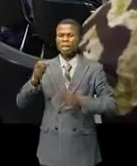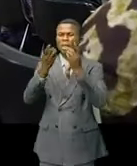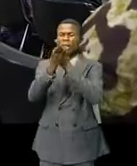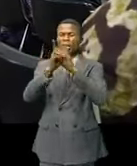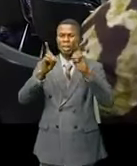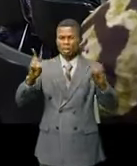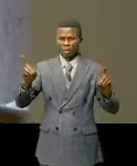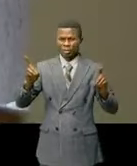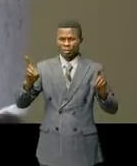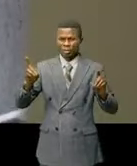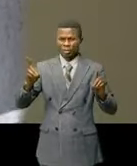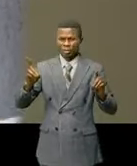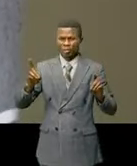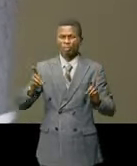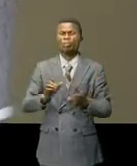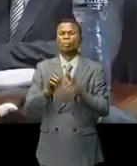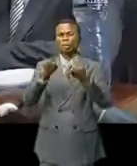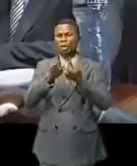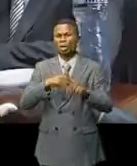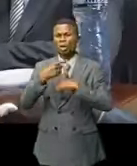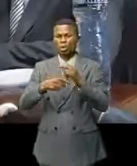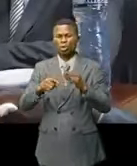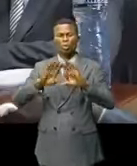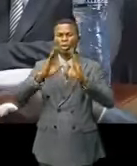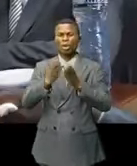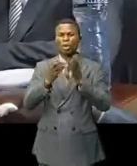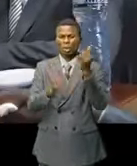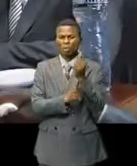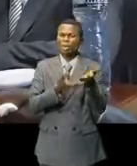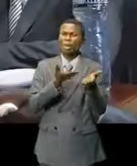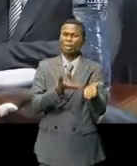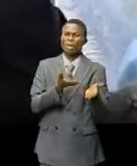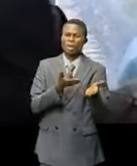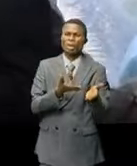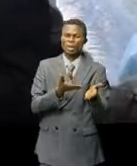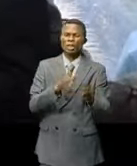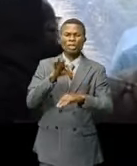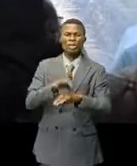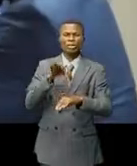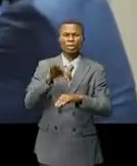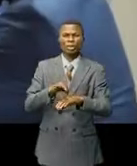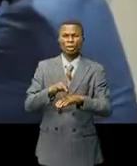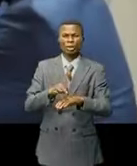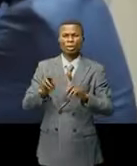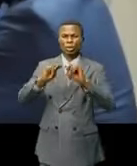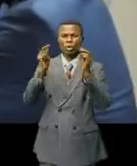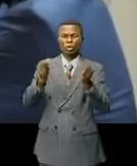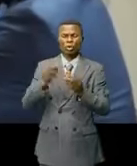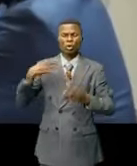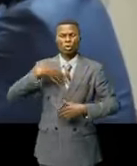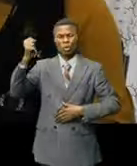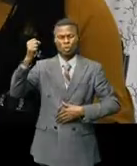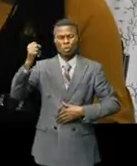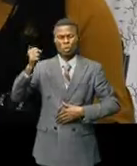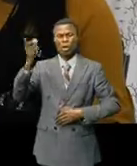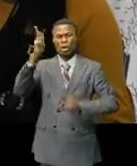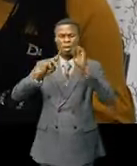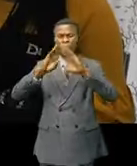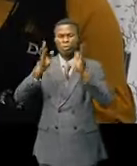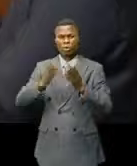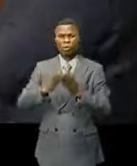démocratie. Cette édition spéciale, aussi lancée au public, a offert aussi une opportunité au cercle des élites et combattants de l'UDPS